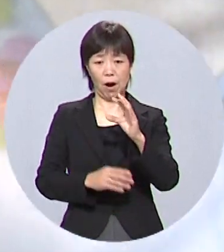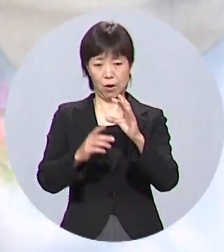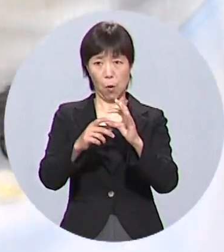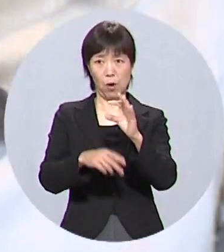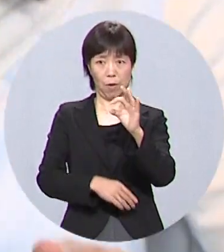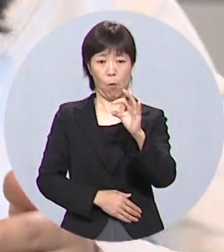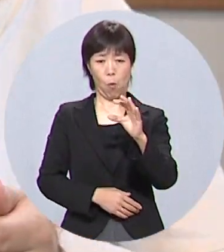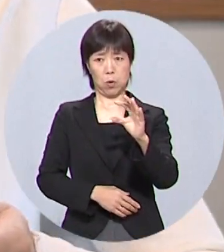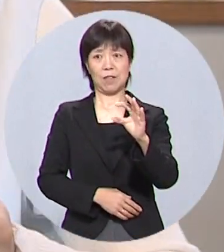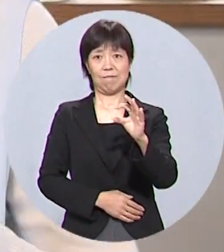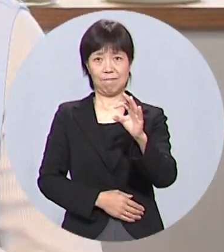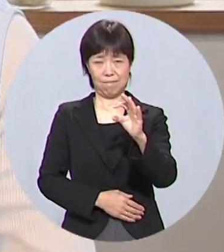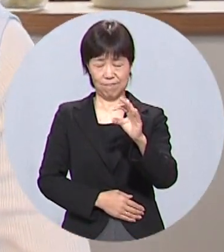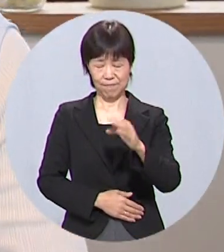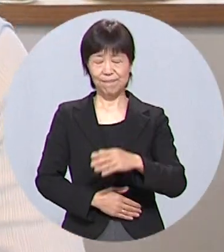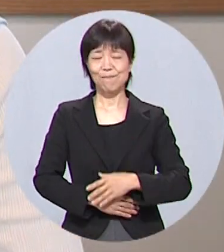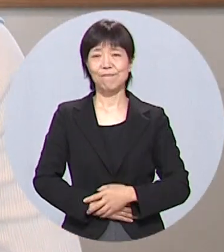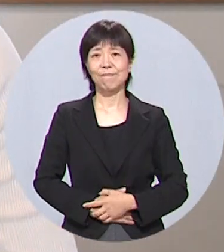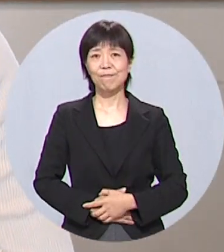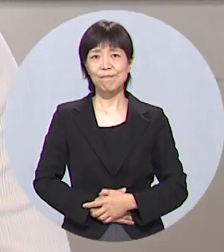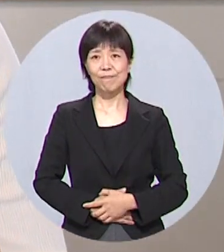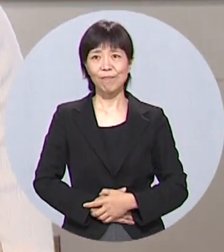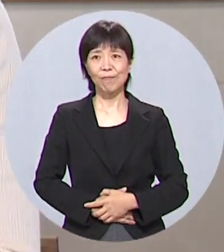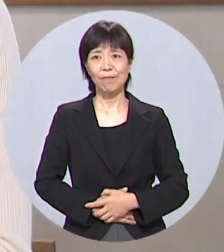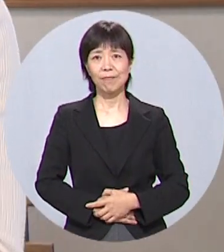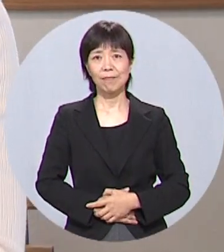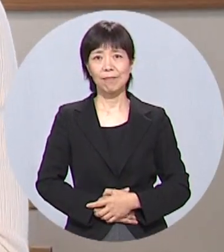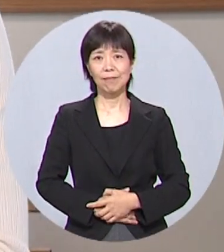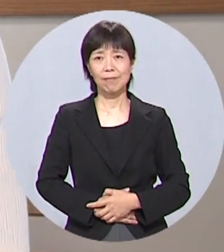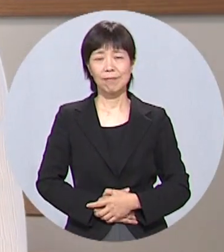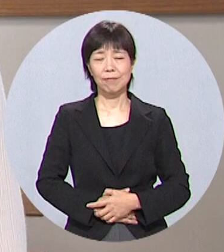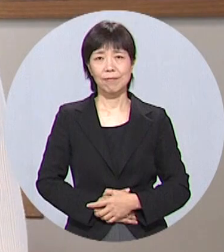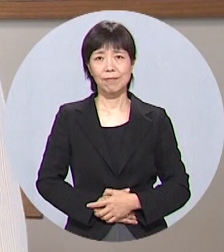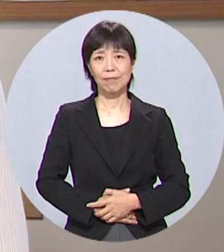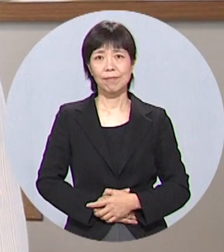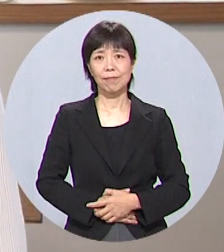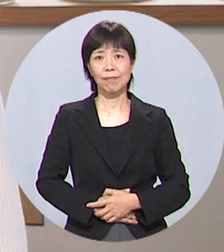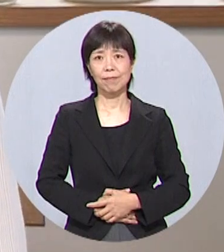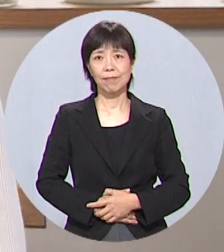しりしてる、 はい、 いただきます。じゃあよいしょ、いただきます。